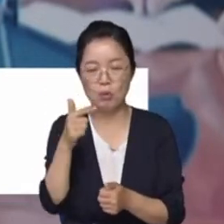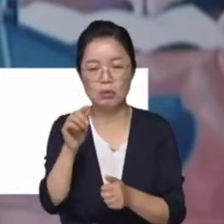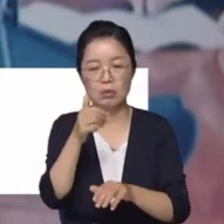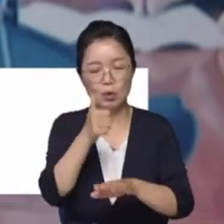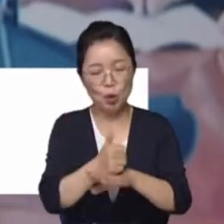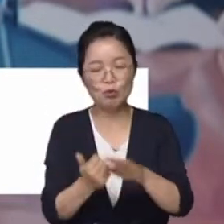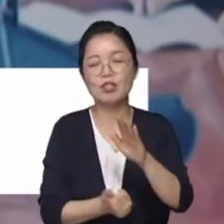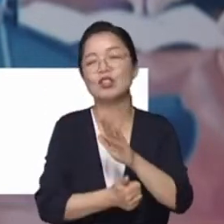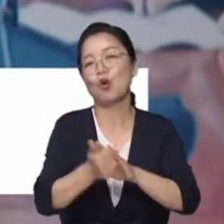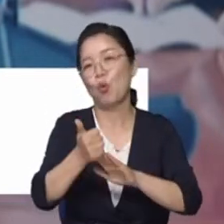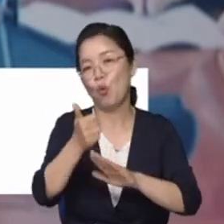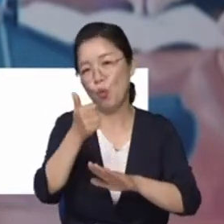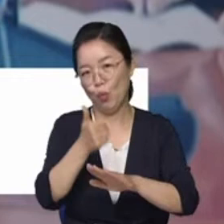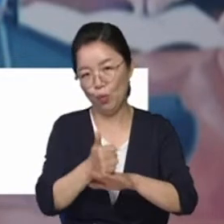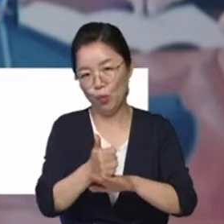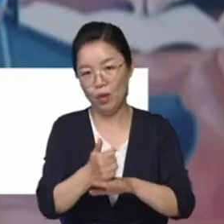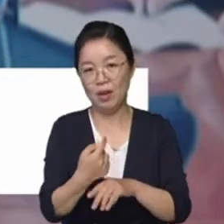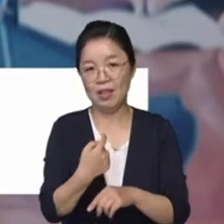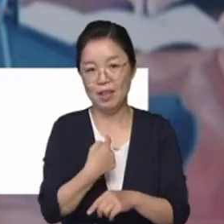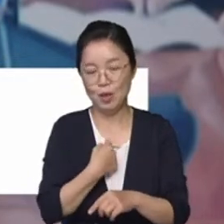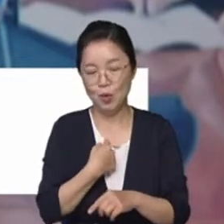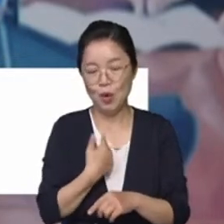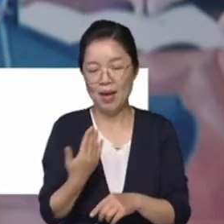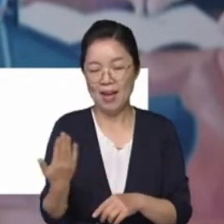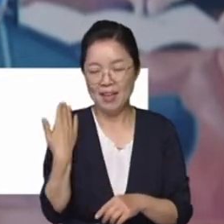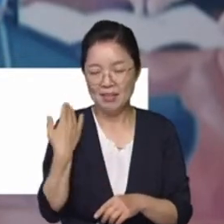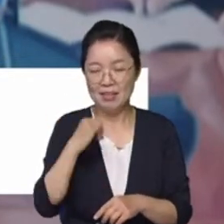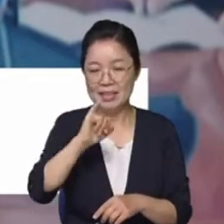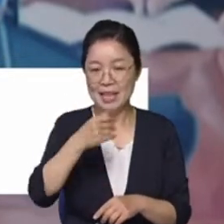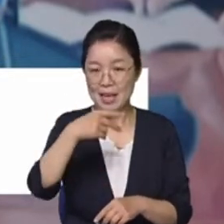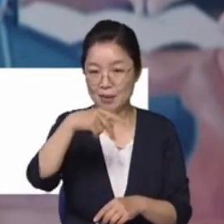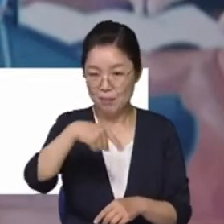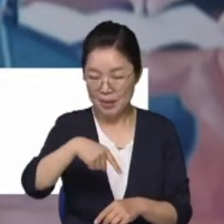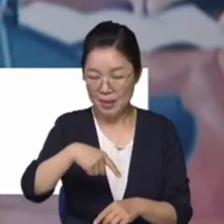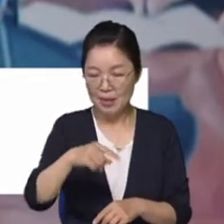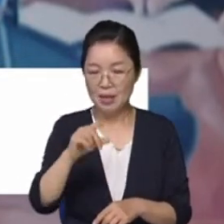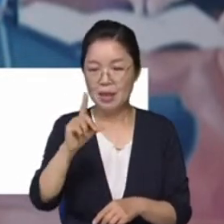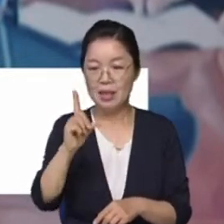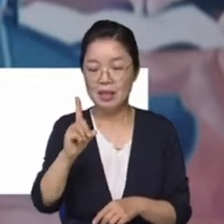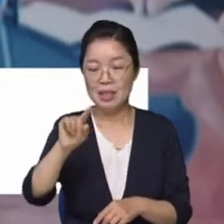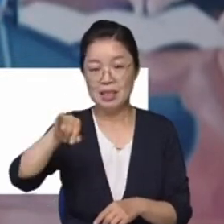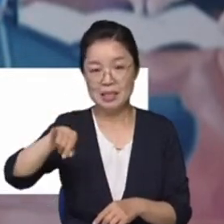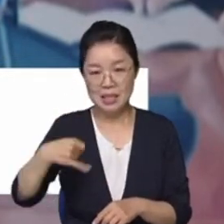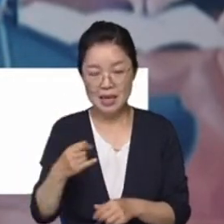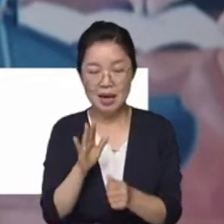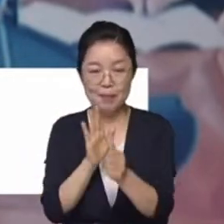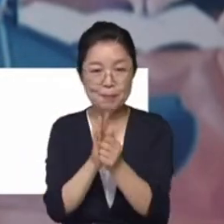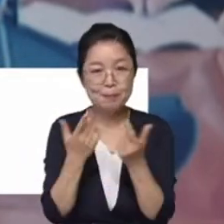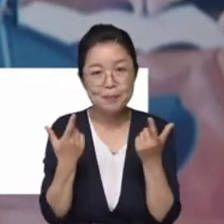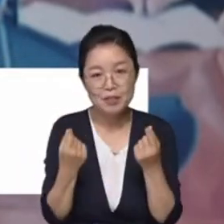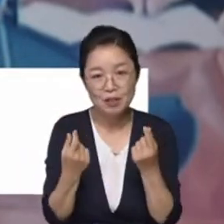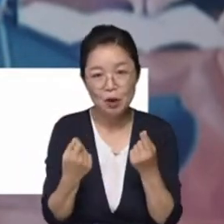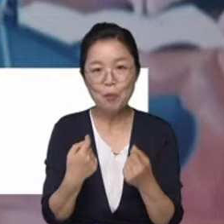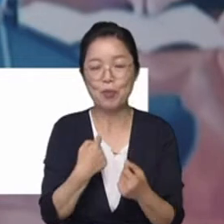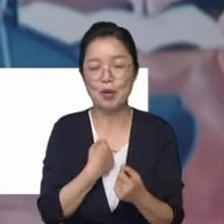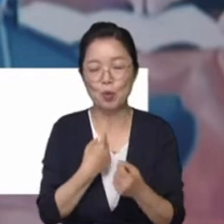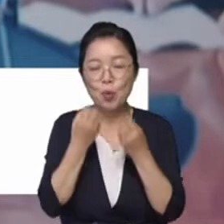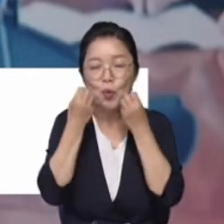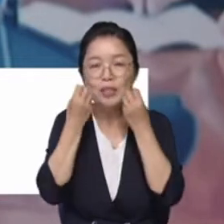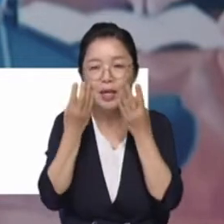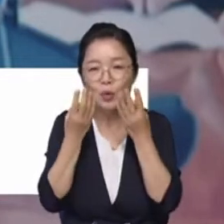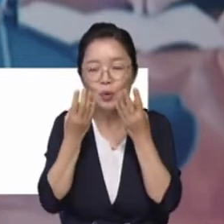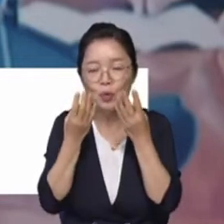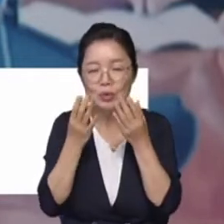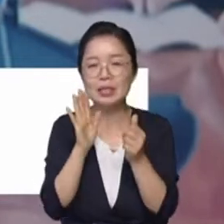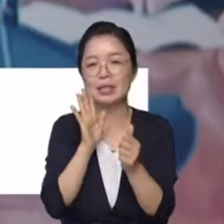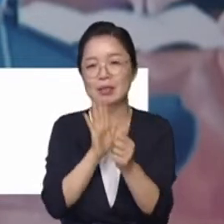성공했습니다. 저 과거에 JP가 DJ를 밀었던 것처럼 충청 출신 강훈식이 민주당의 새로운 활력과